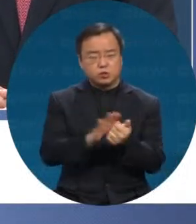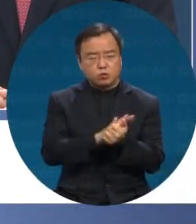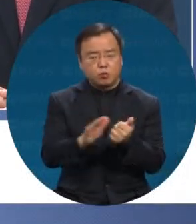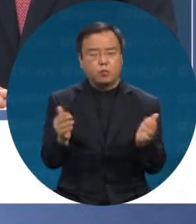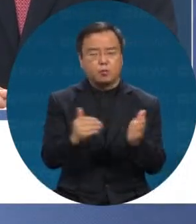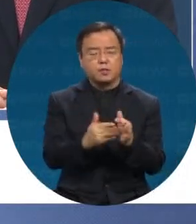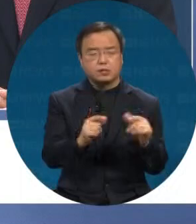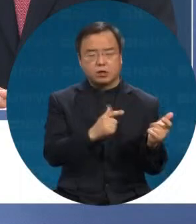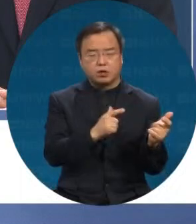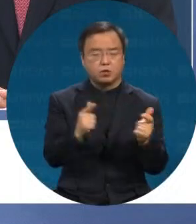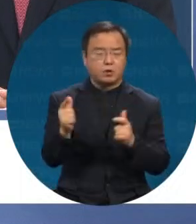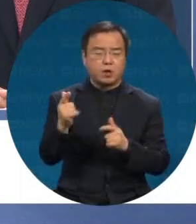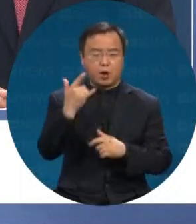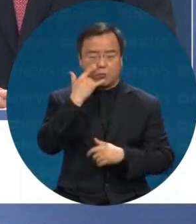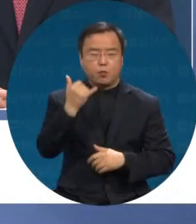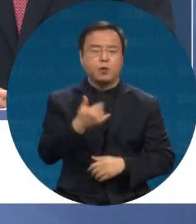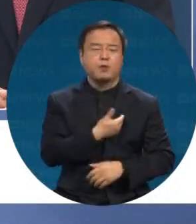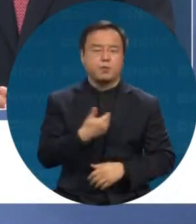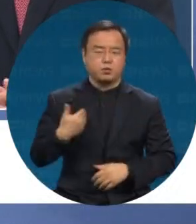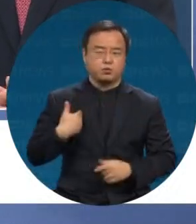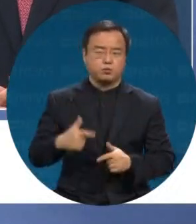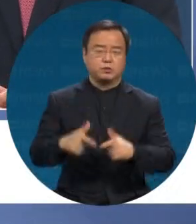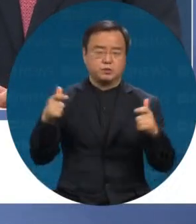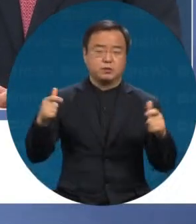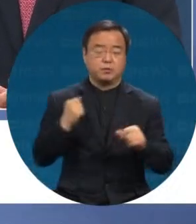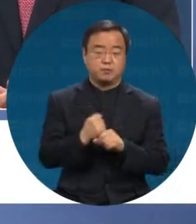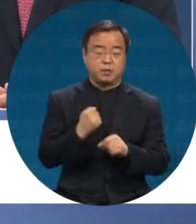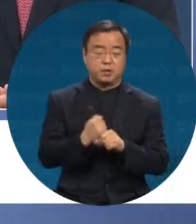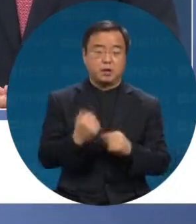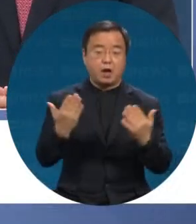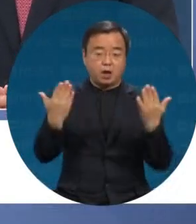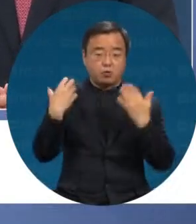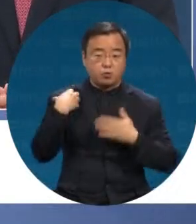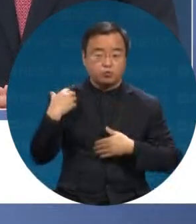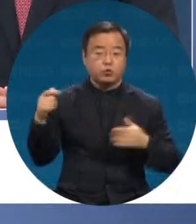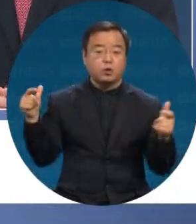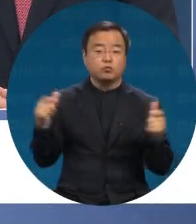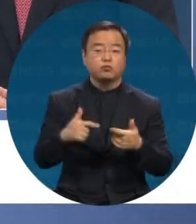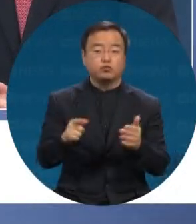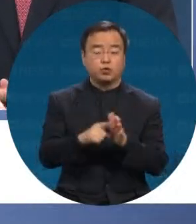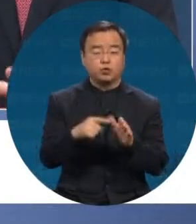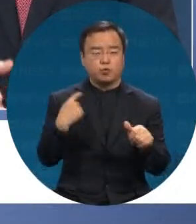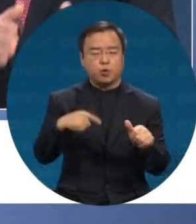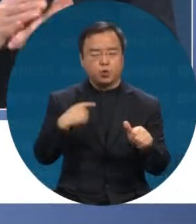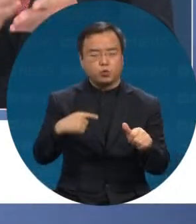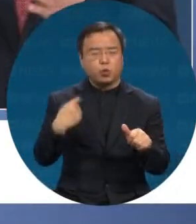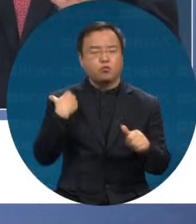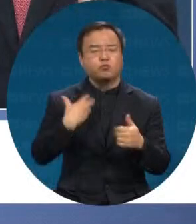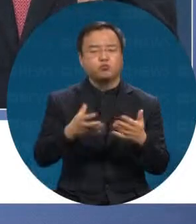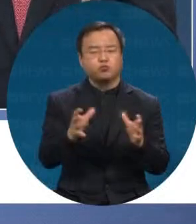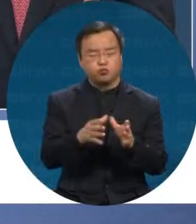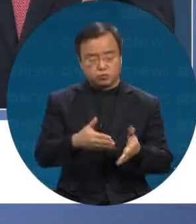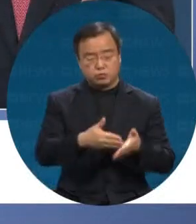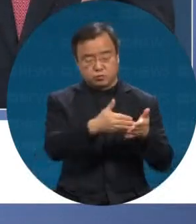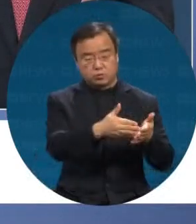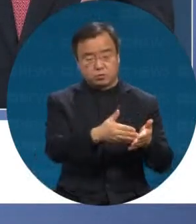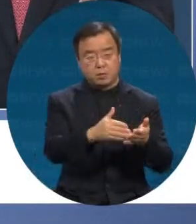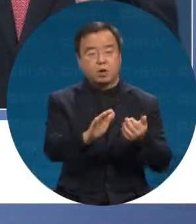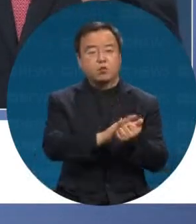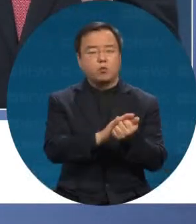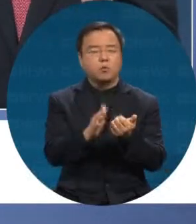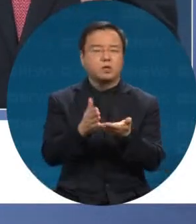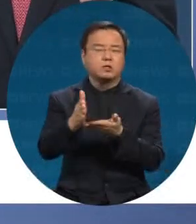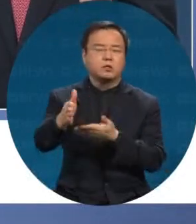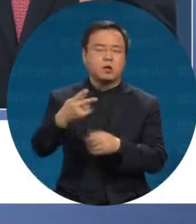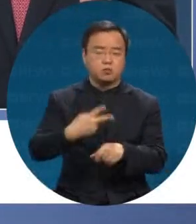그런 만족도를 높이고 학교에 부담을 들기 위해서 제가 교육부에 건의를 했습니다 돌봄 전담교사를 배치해 달라고